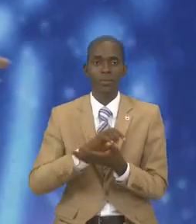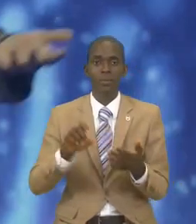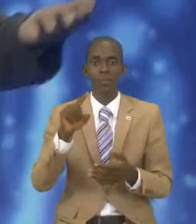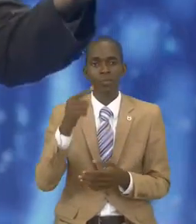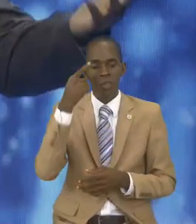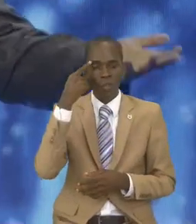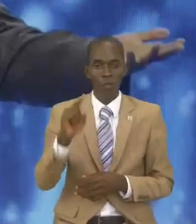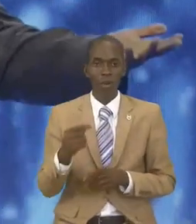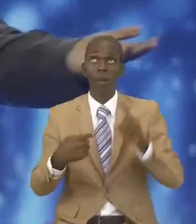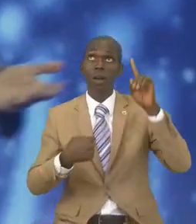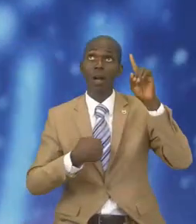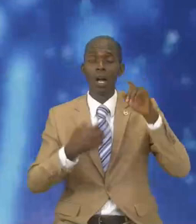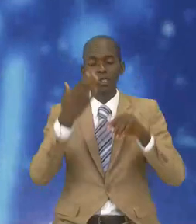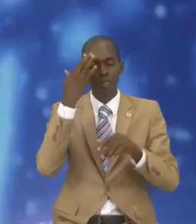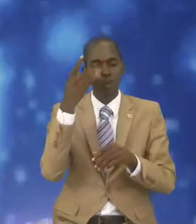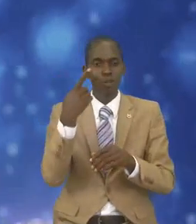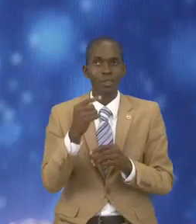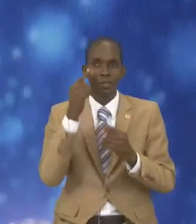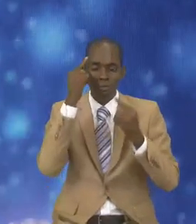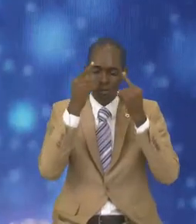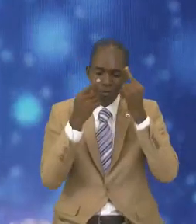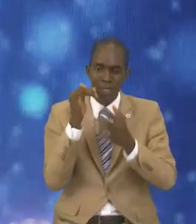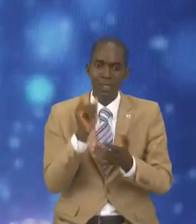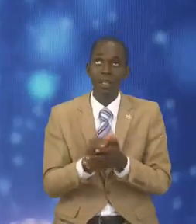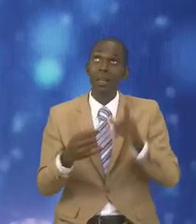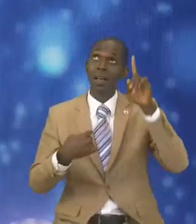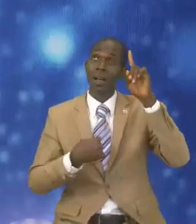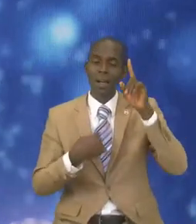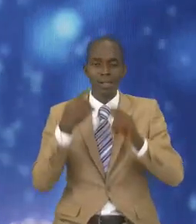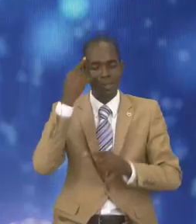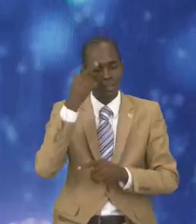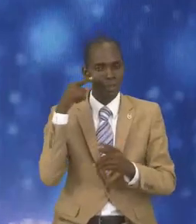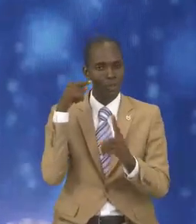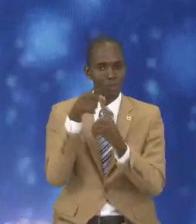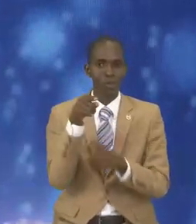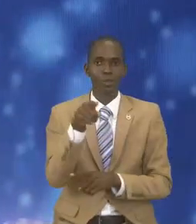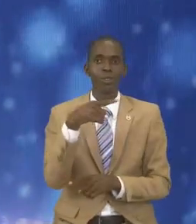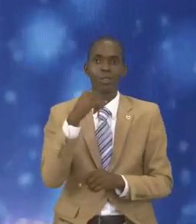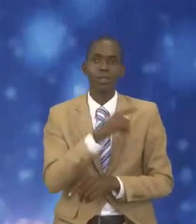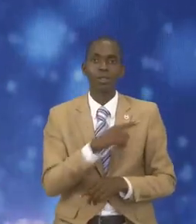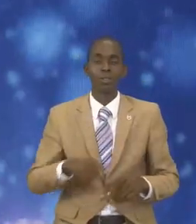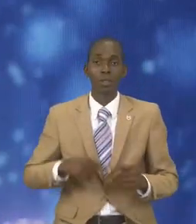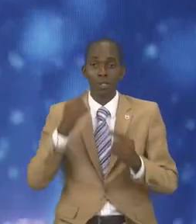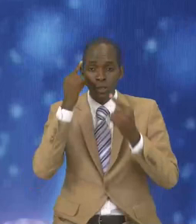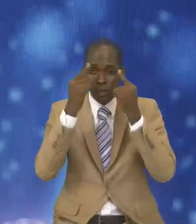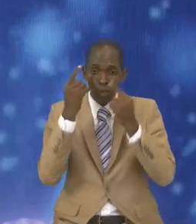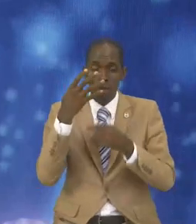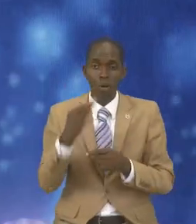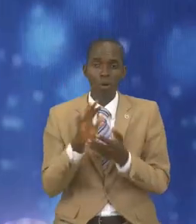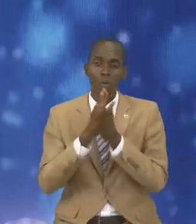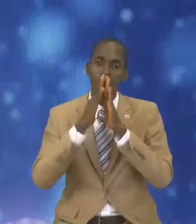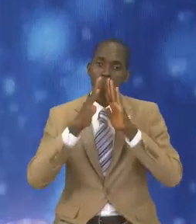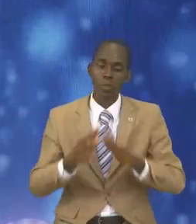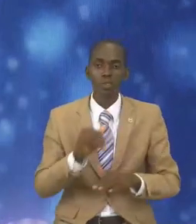Verset 11, car je connais les projets que j'ai formés sur vous, dit l'Éternel. Projets de paix et non de